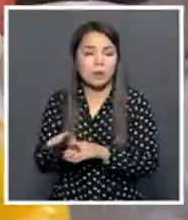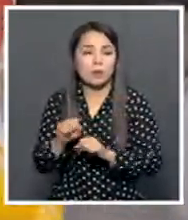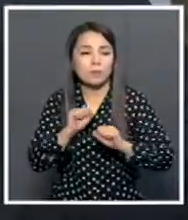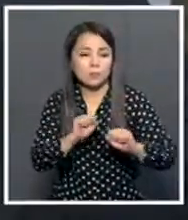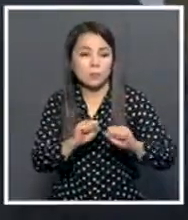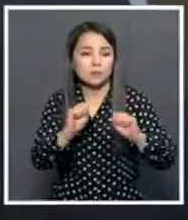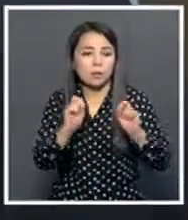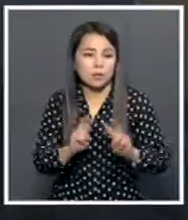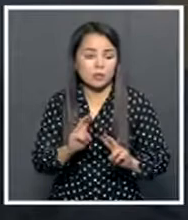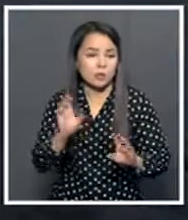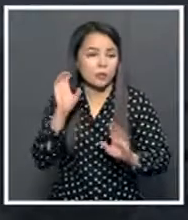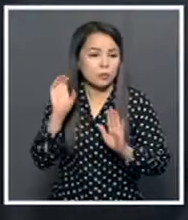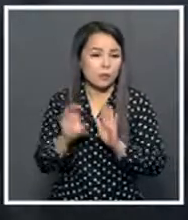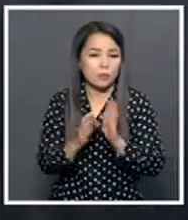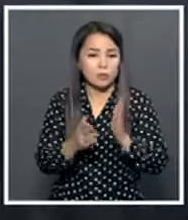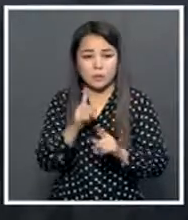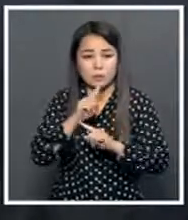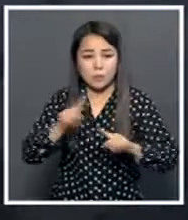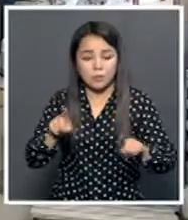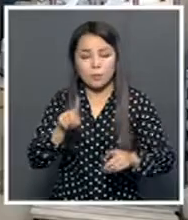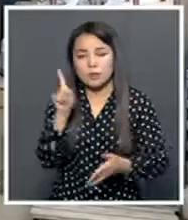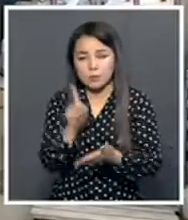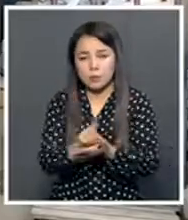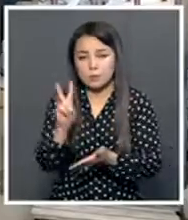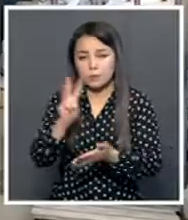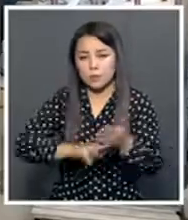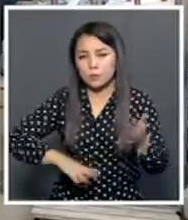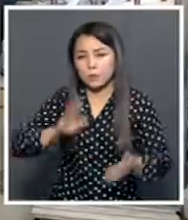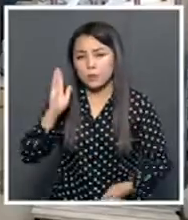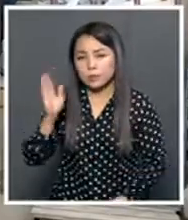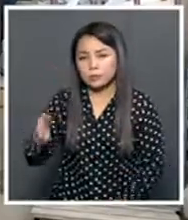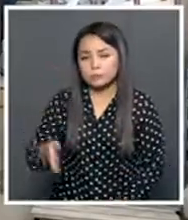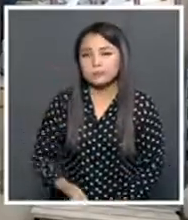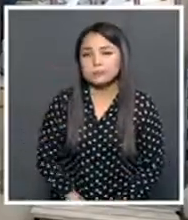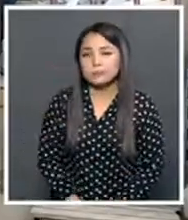беруге міндетті. Дарын Сағитов, Дәулетбек Абдрахманов, Қазақстан ұлттық арнасы.